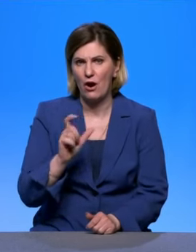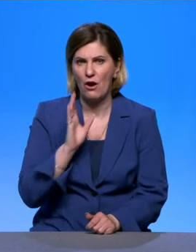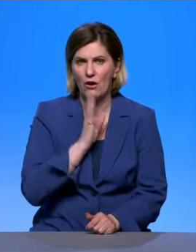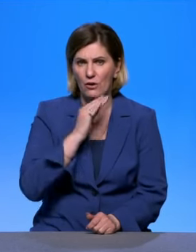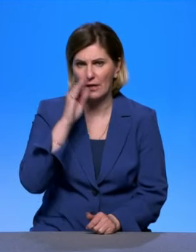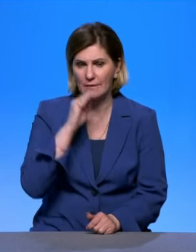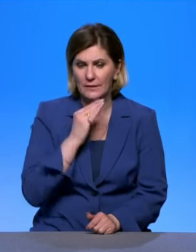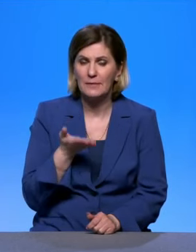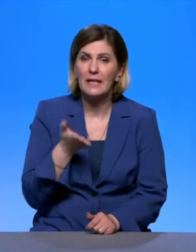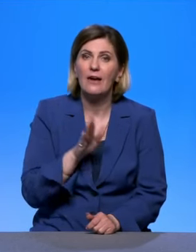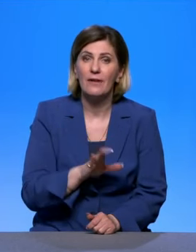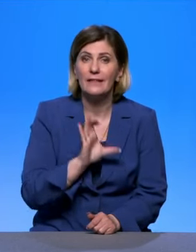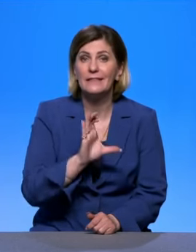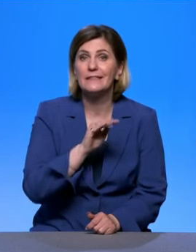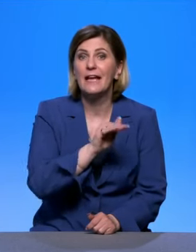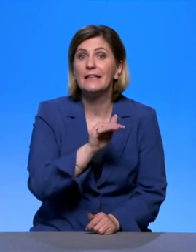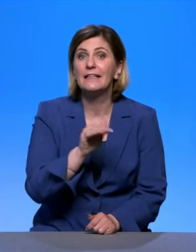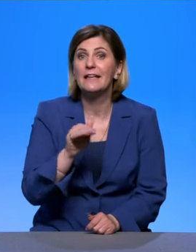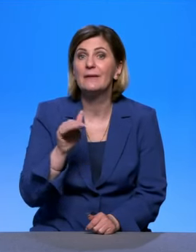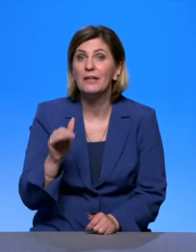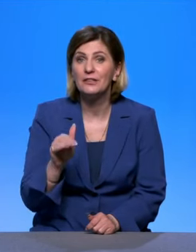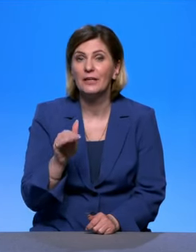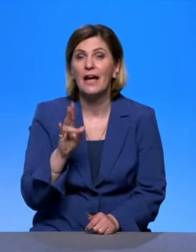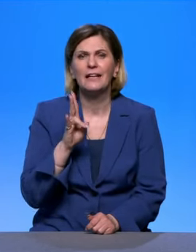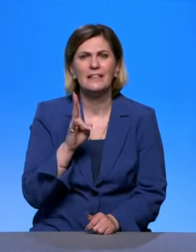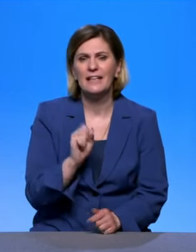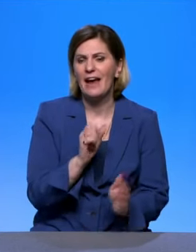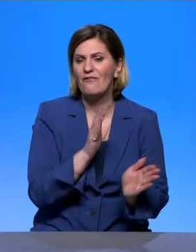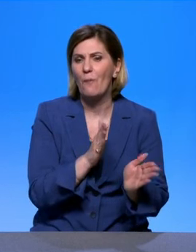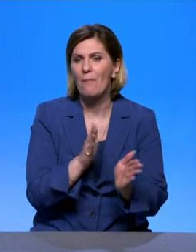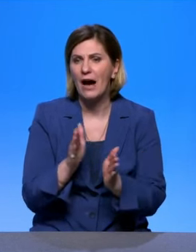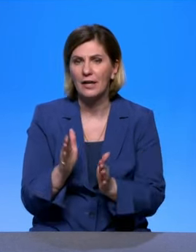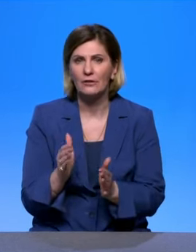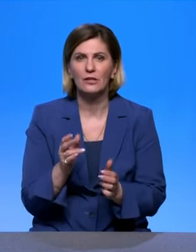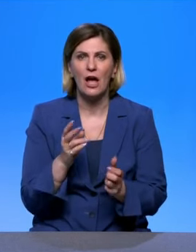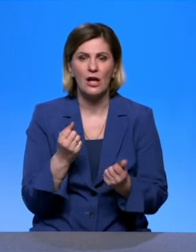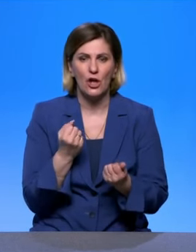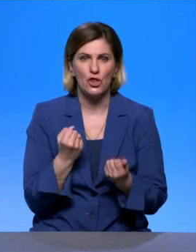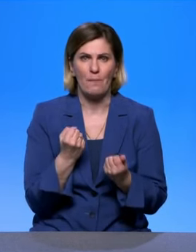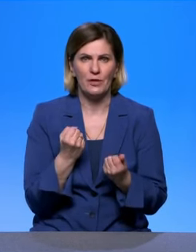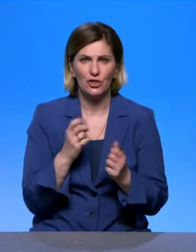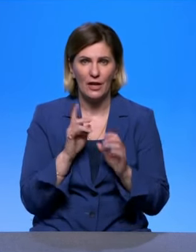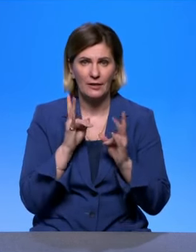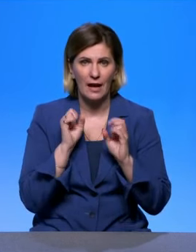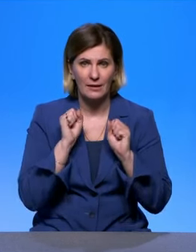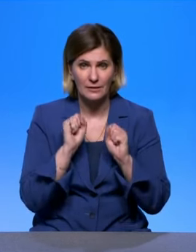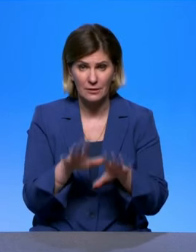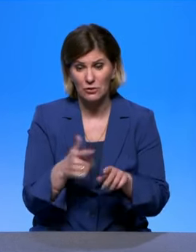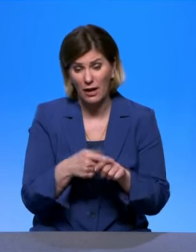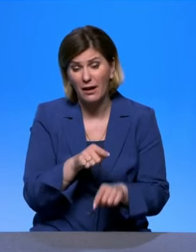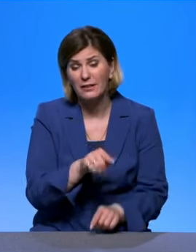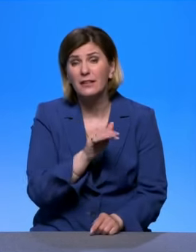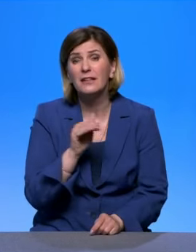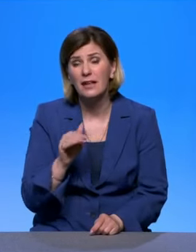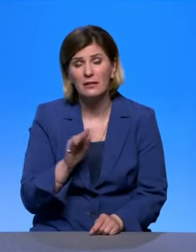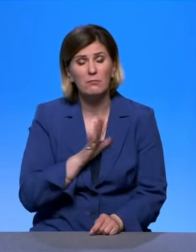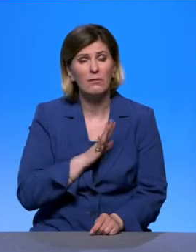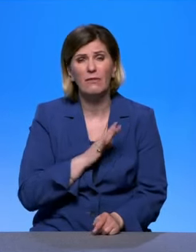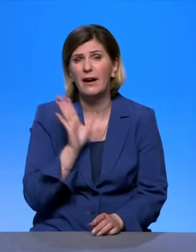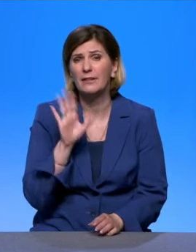детьми, ну, не в порядке, так сказать, напряжения на сдачу, да, а, ну, это дети, бывает всякое,